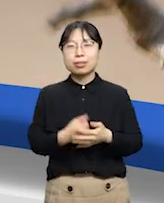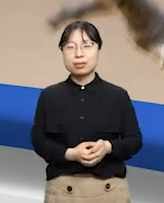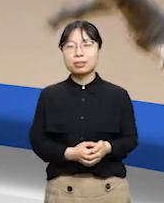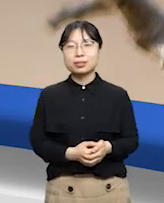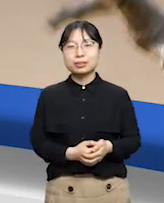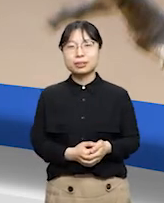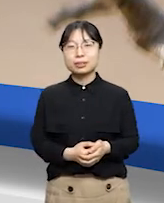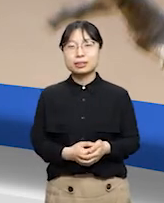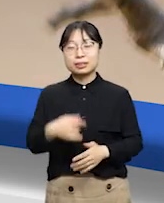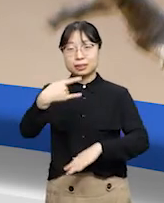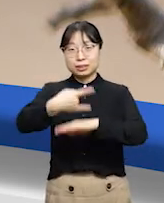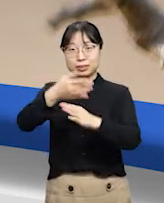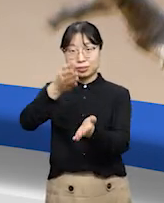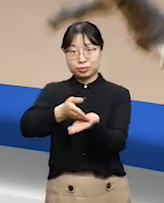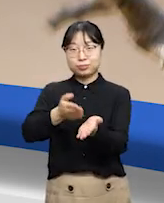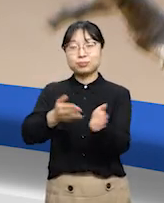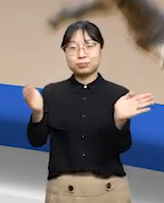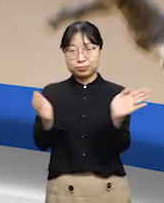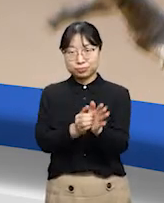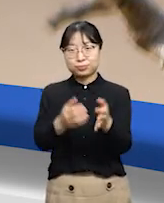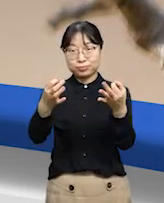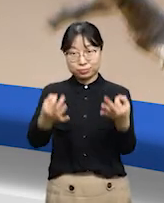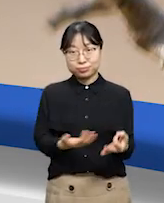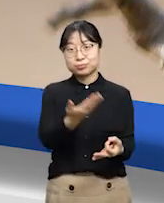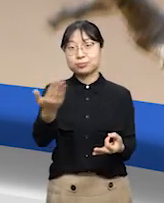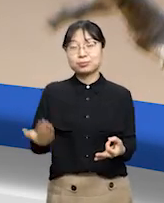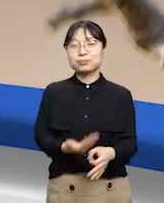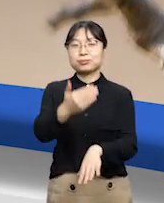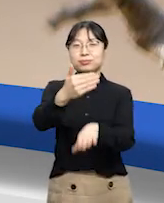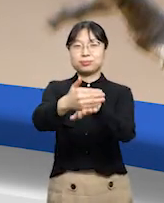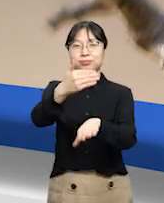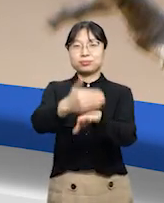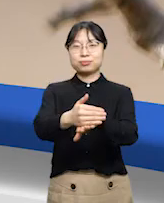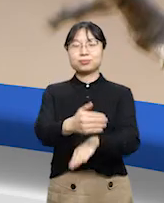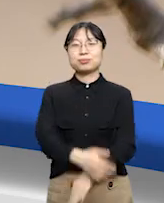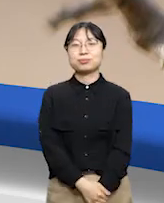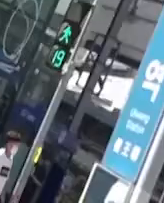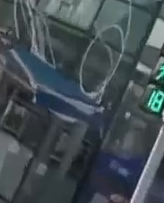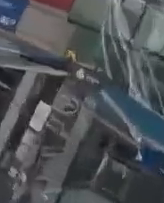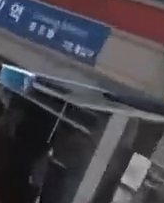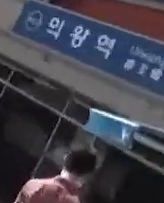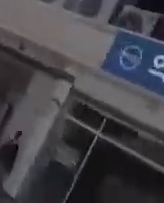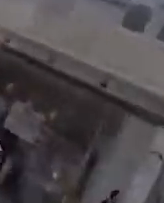의왕시정 뉴스 오늘 순서 마치겠습니다. 시청해주신 여러분 고맙습니다.